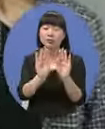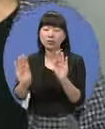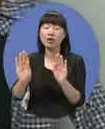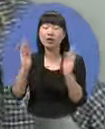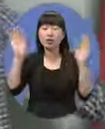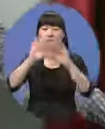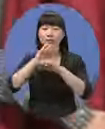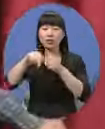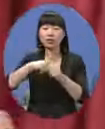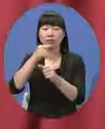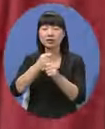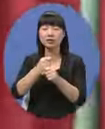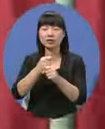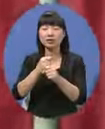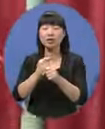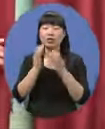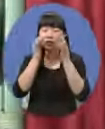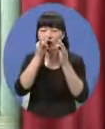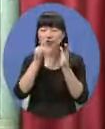조성했고 이쪽 창문도